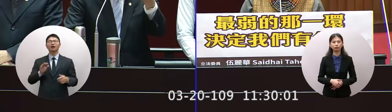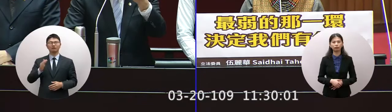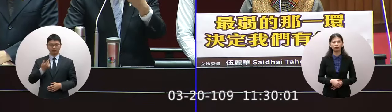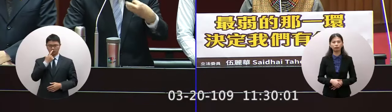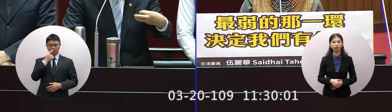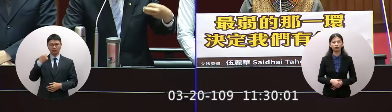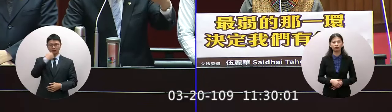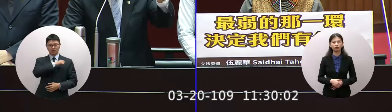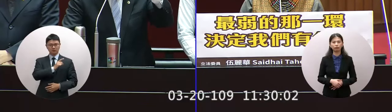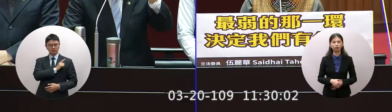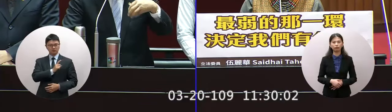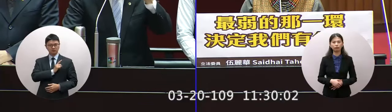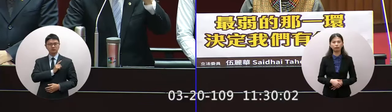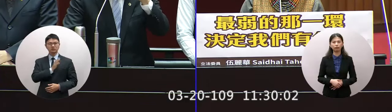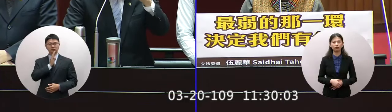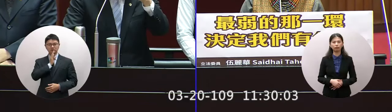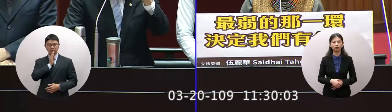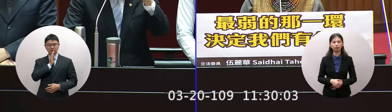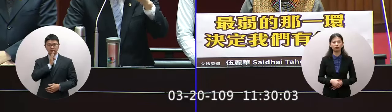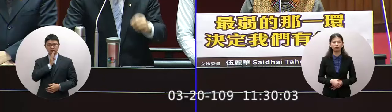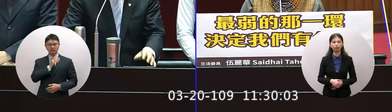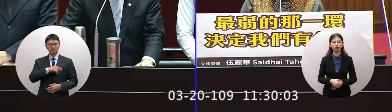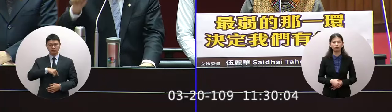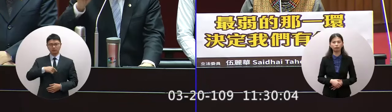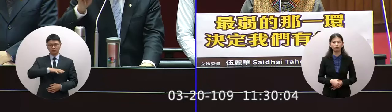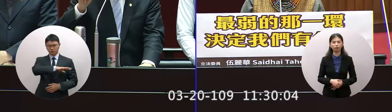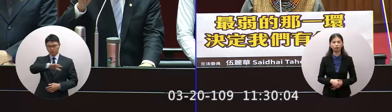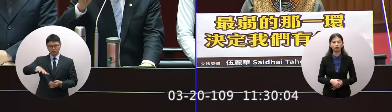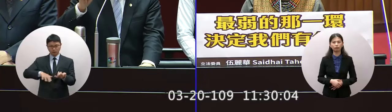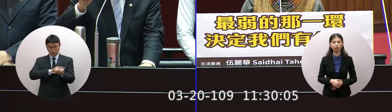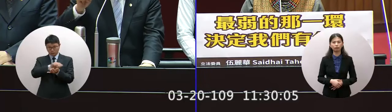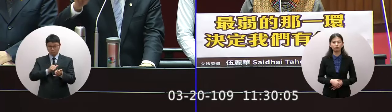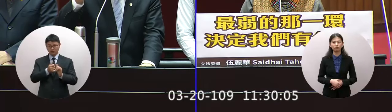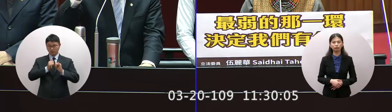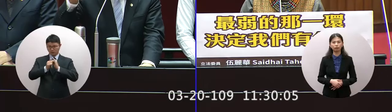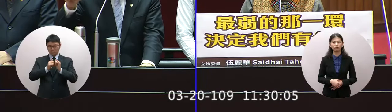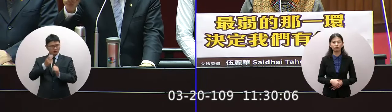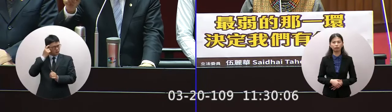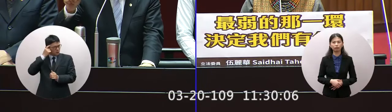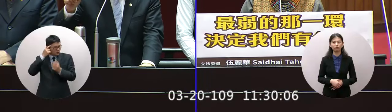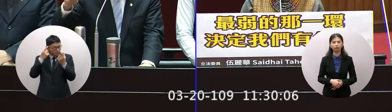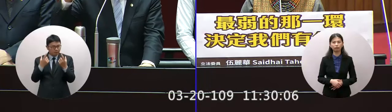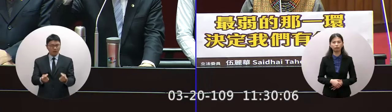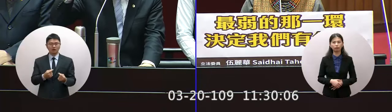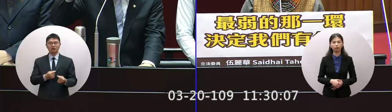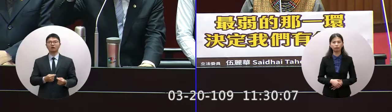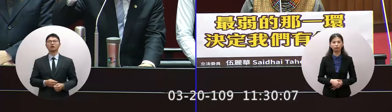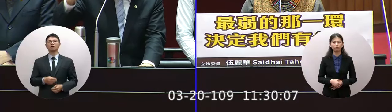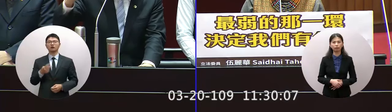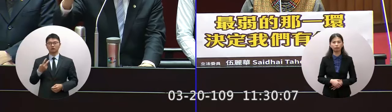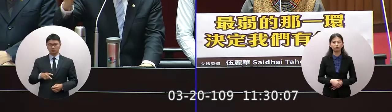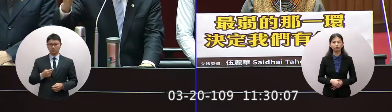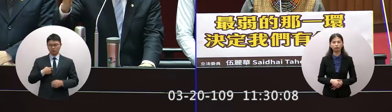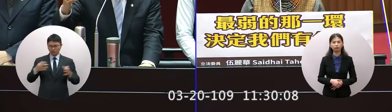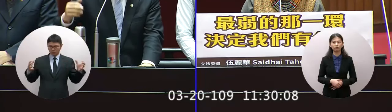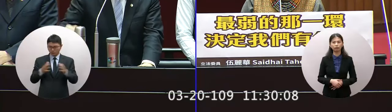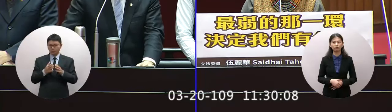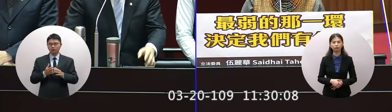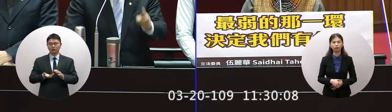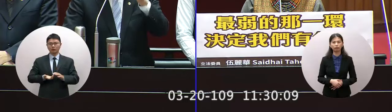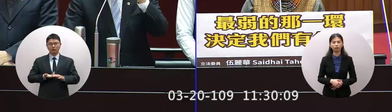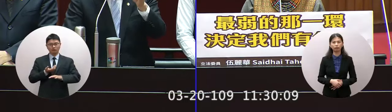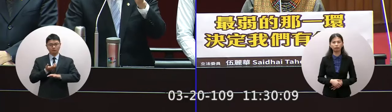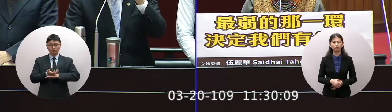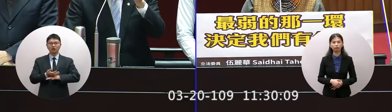家绝对是上下一心，举国之力。我们这一次已经守住第一